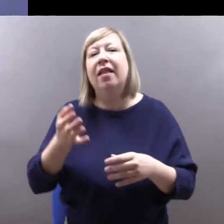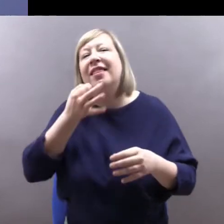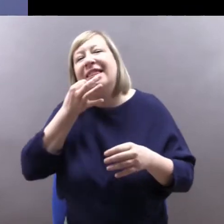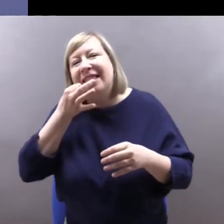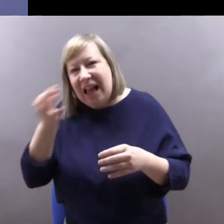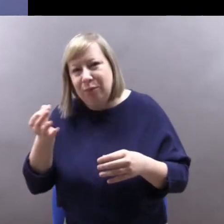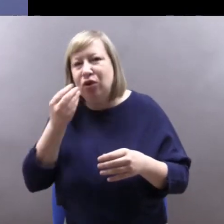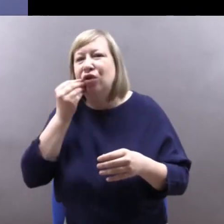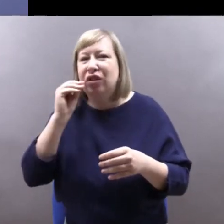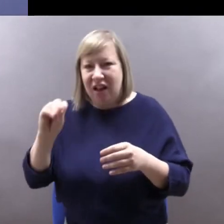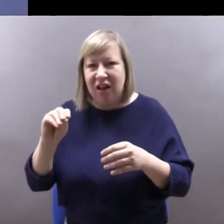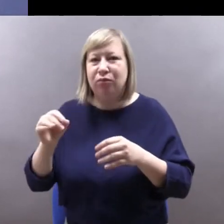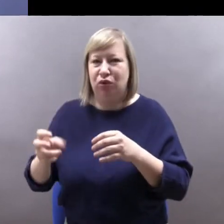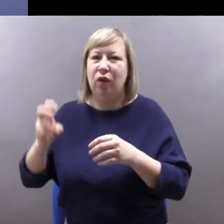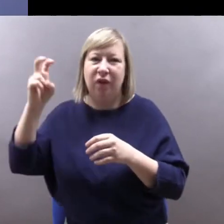są praktyczne windy.